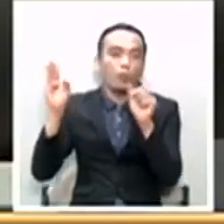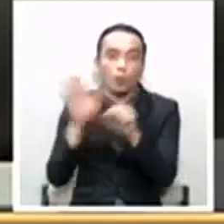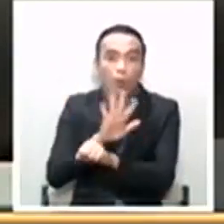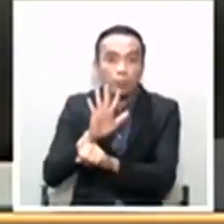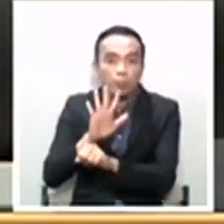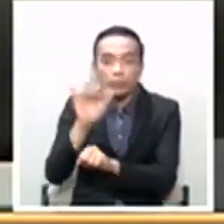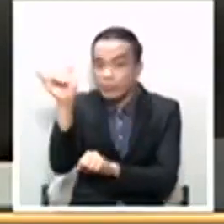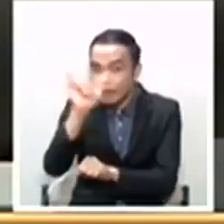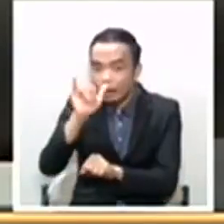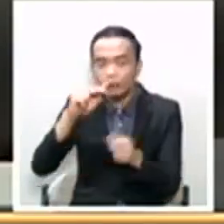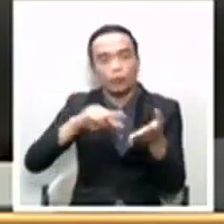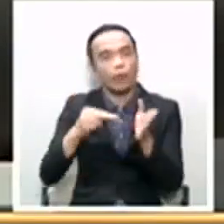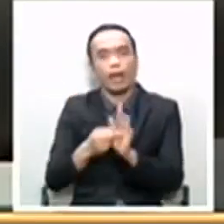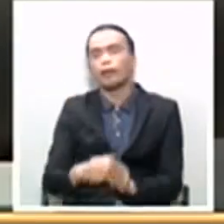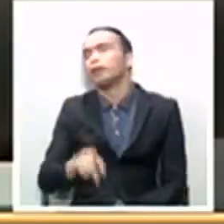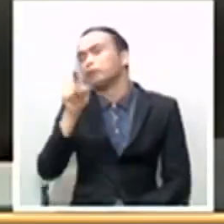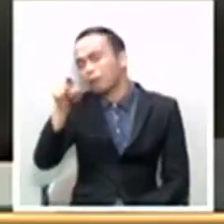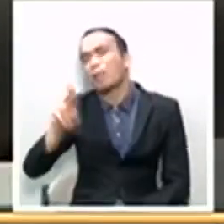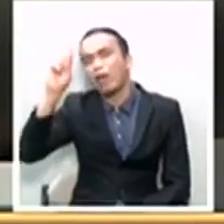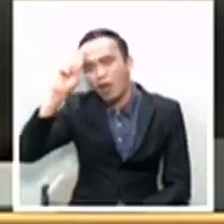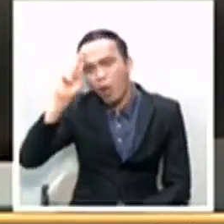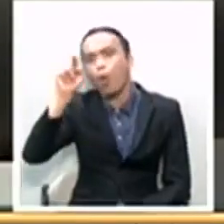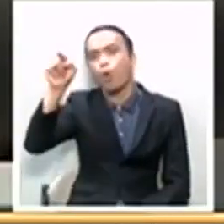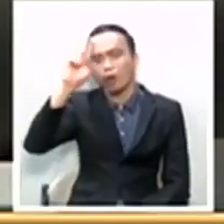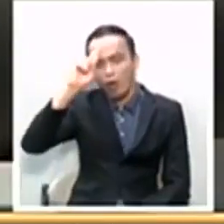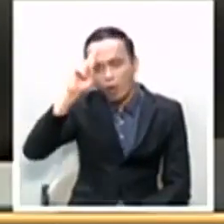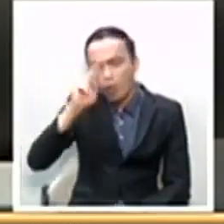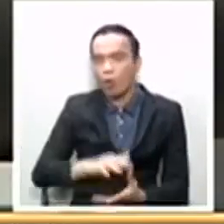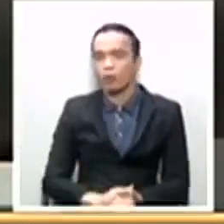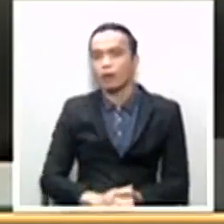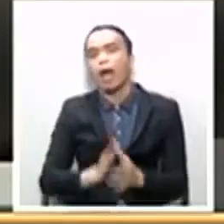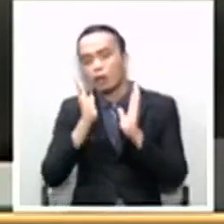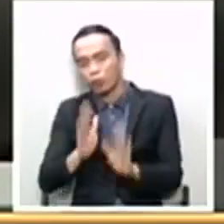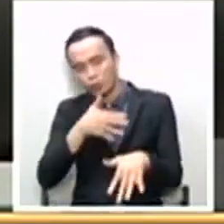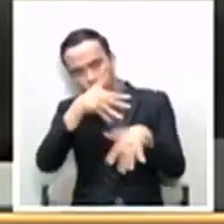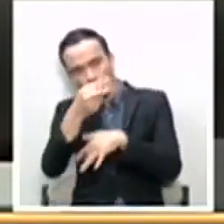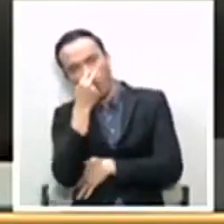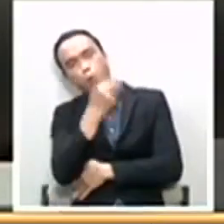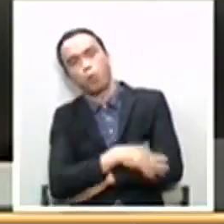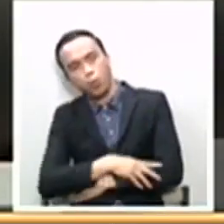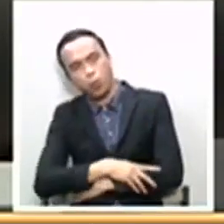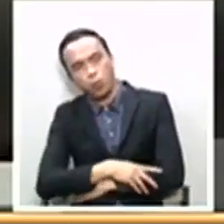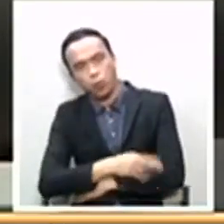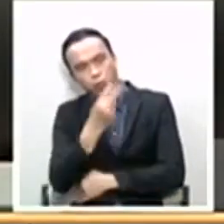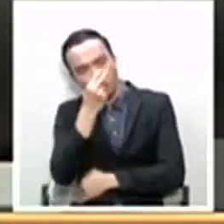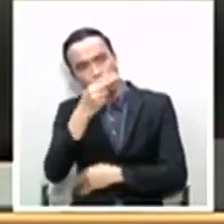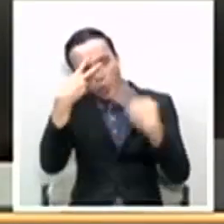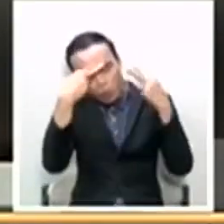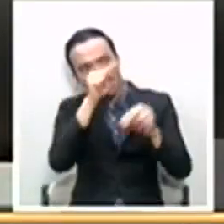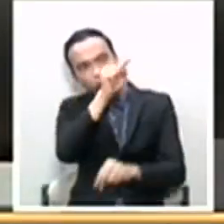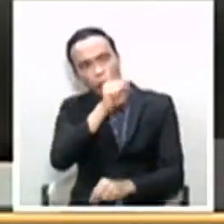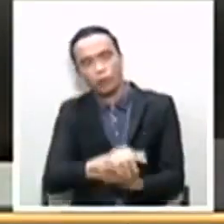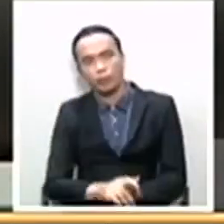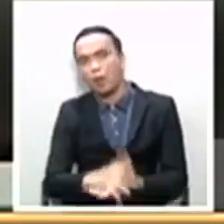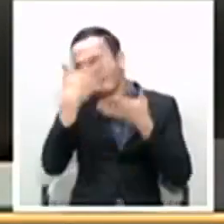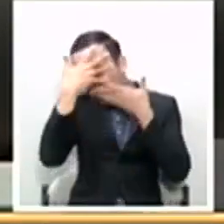อะไรมันคืออาการของโรคที่แสดงออกมาให้สาธารณชนให้ประชาชนเห็นว่านายกรัฐมนตรี